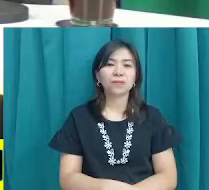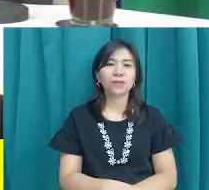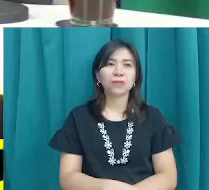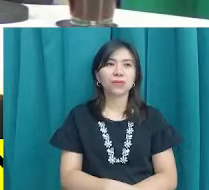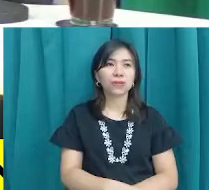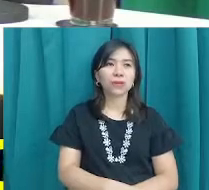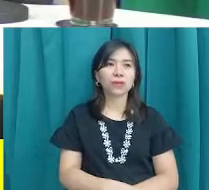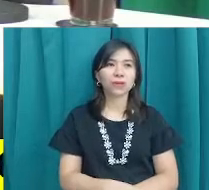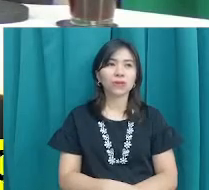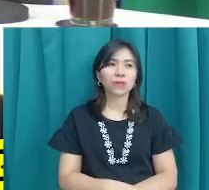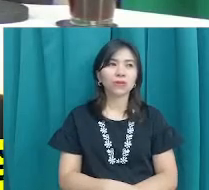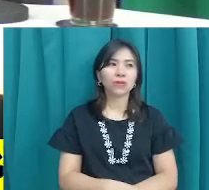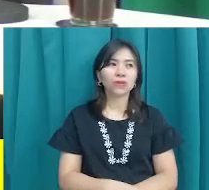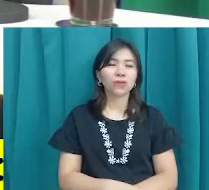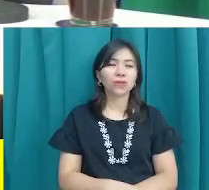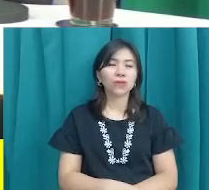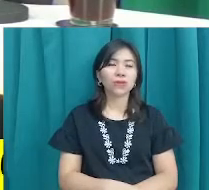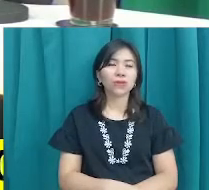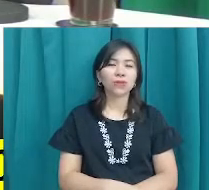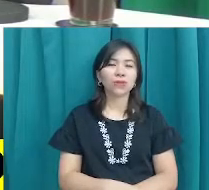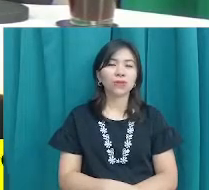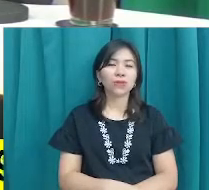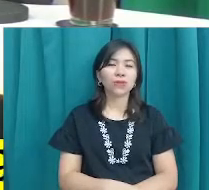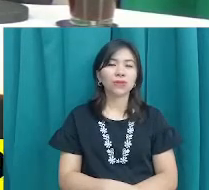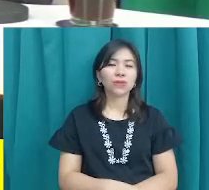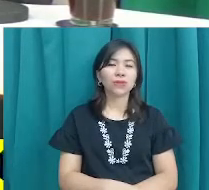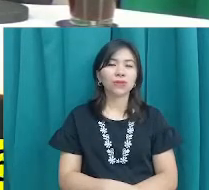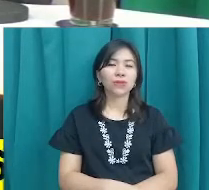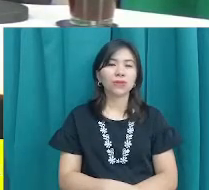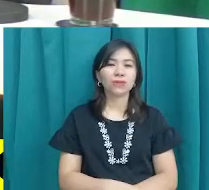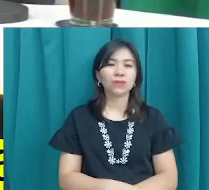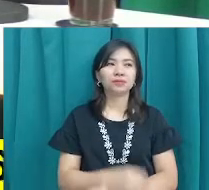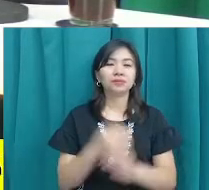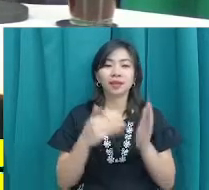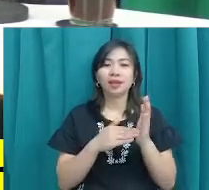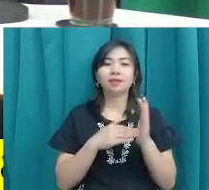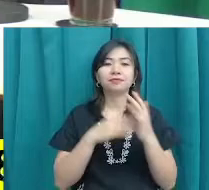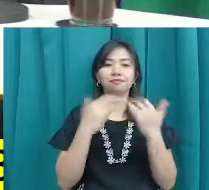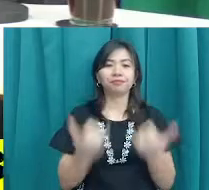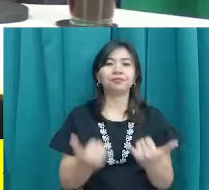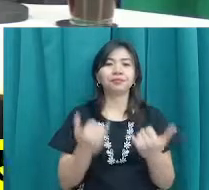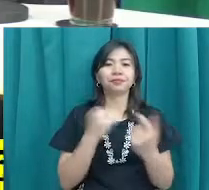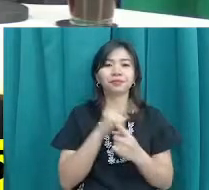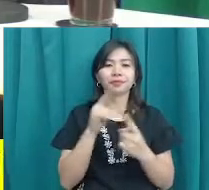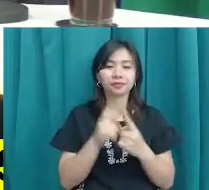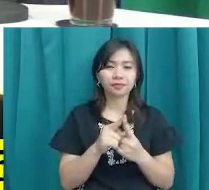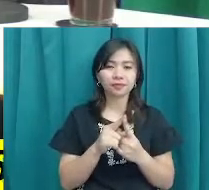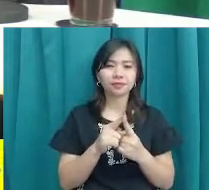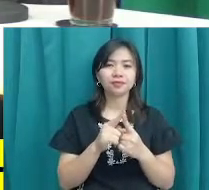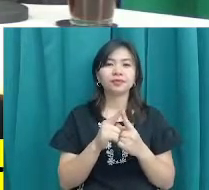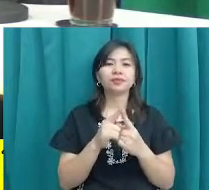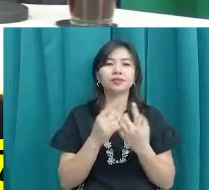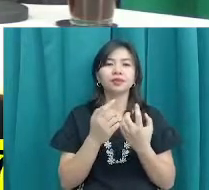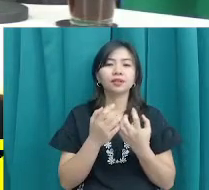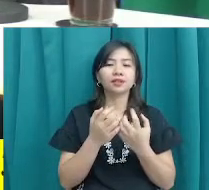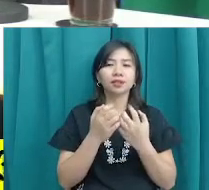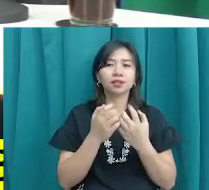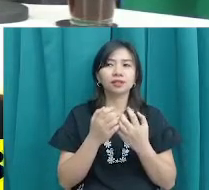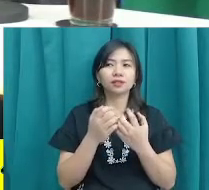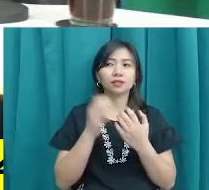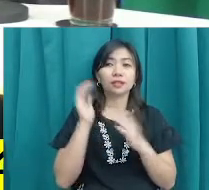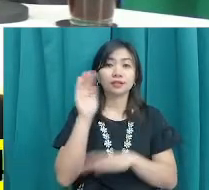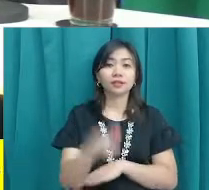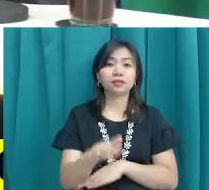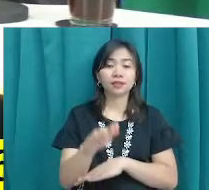Singit yung sarili ko sa painting. Hindi kaya na-edit. Now when the even was come, he sat down